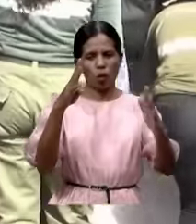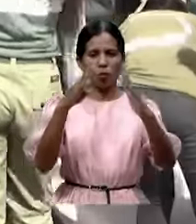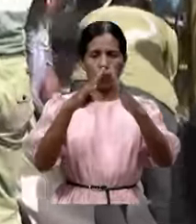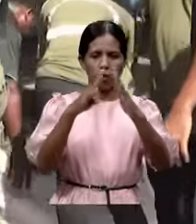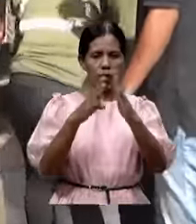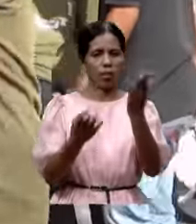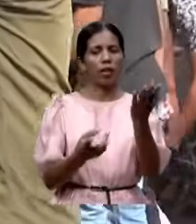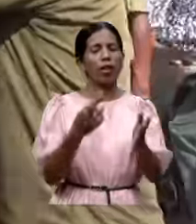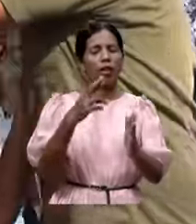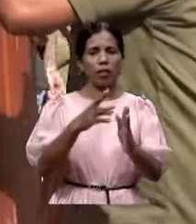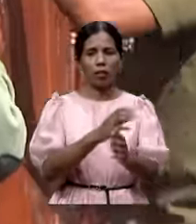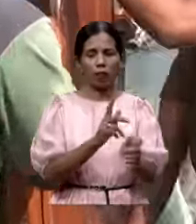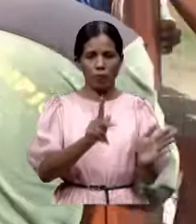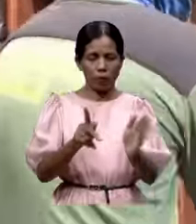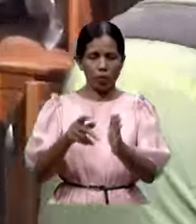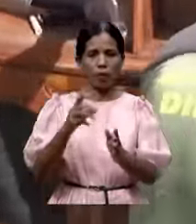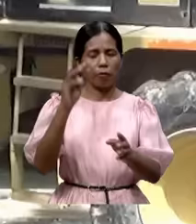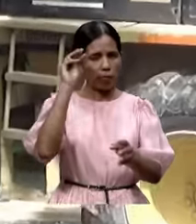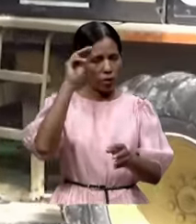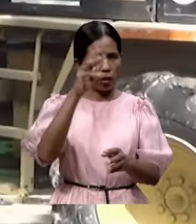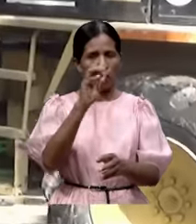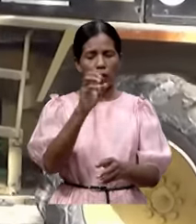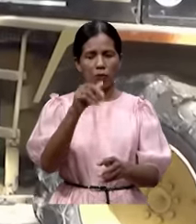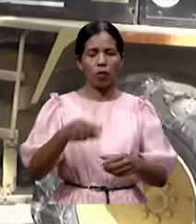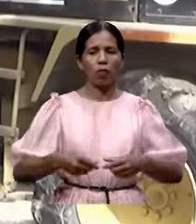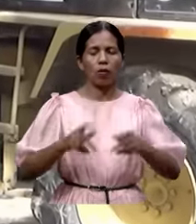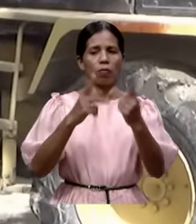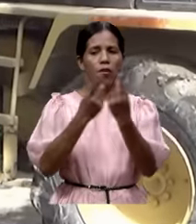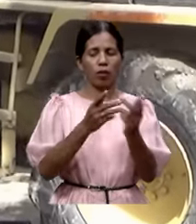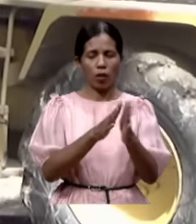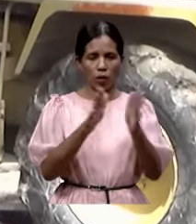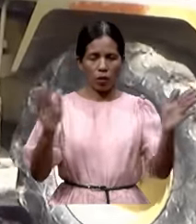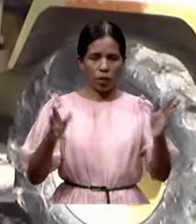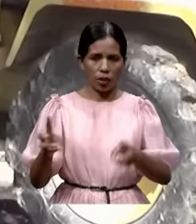tuir plano fulangoin ministeru obras publikas sefo kompanya sira ho di loke estrada